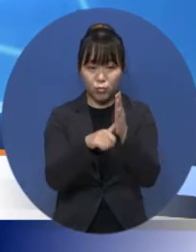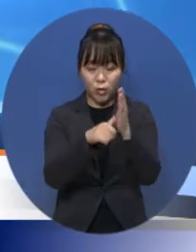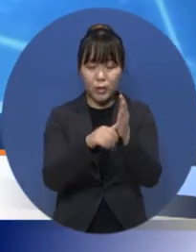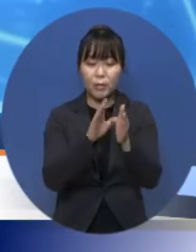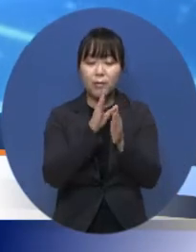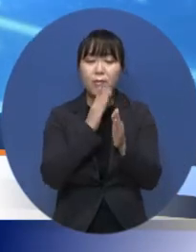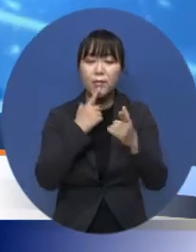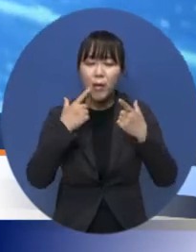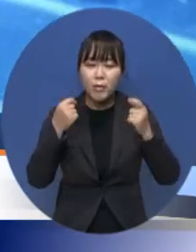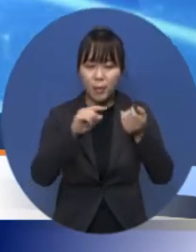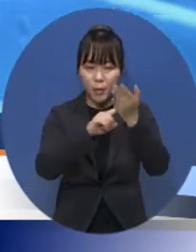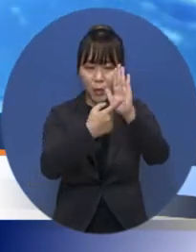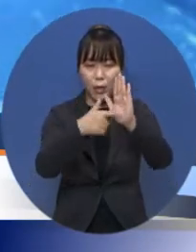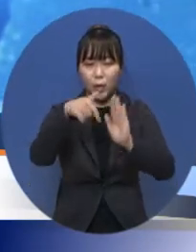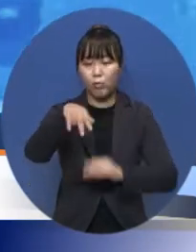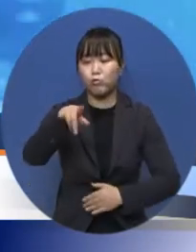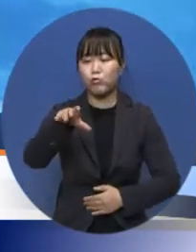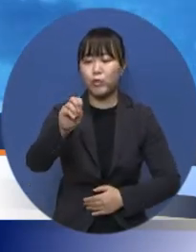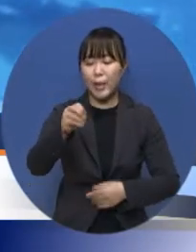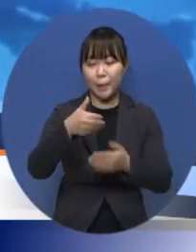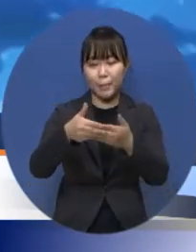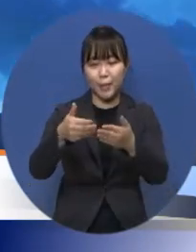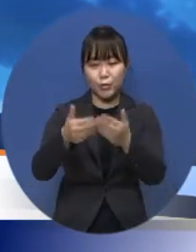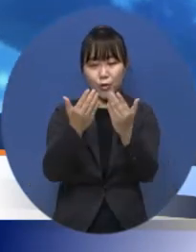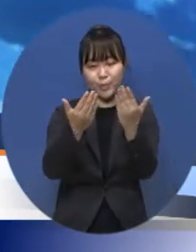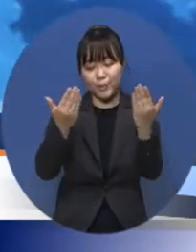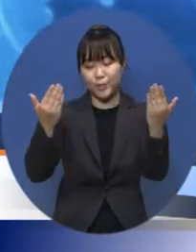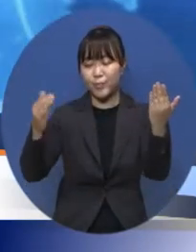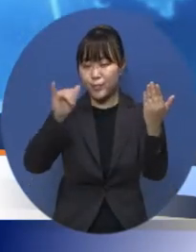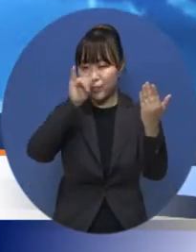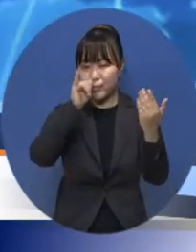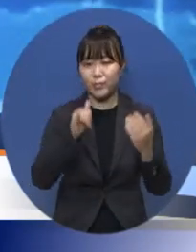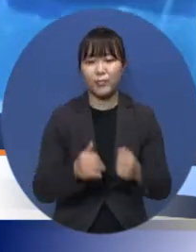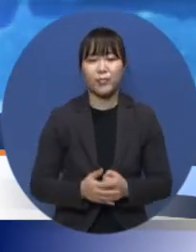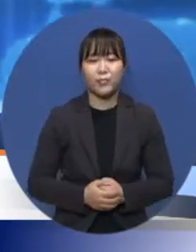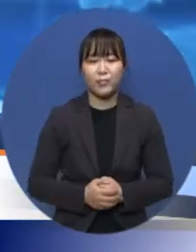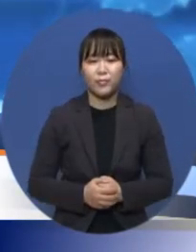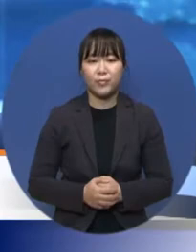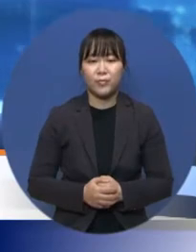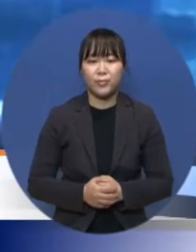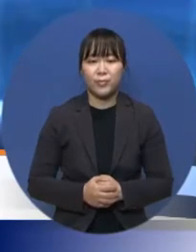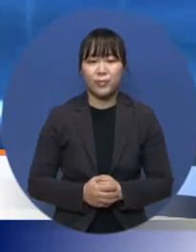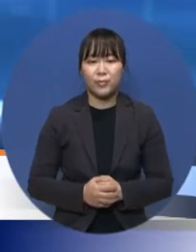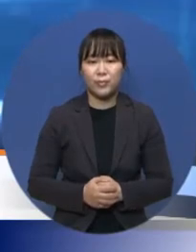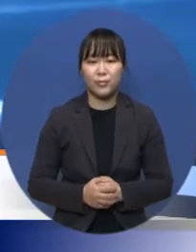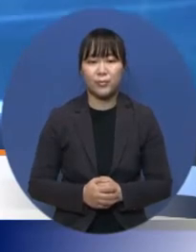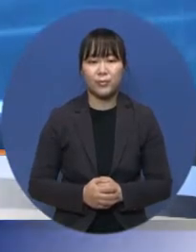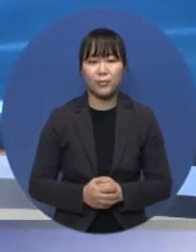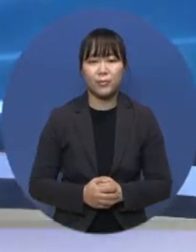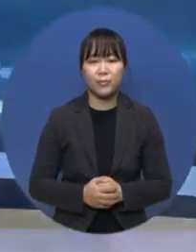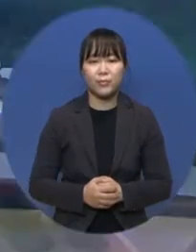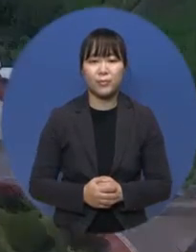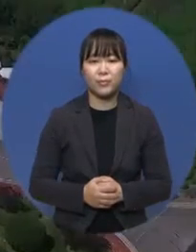사실적으로 표현하는 구상미술 전시회가 열리고 있습니다. 자세한 소식 이소영 기자가 전합니다.